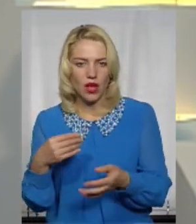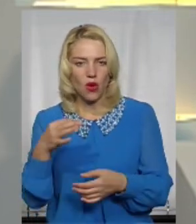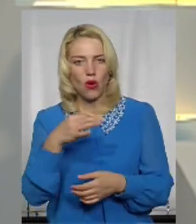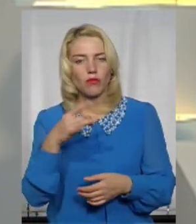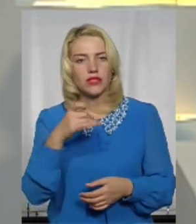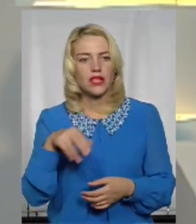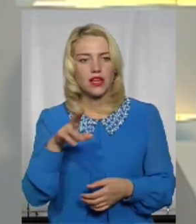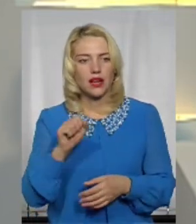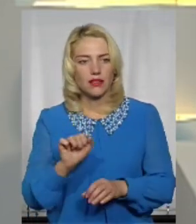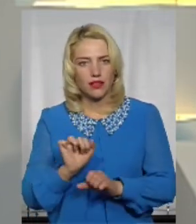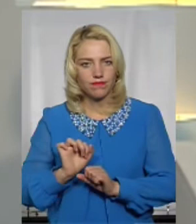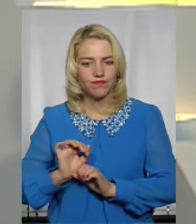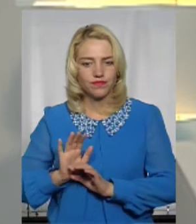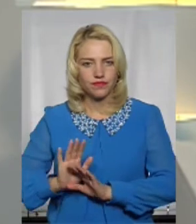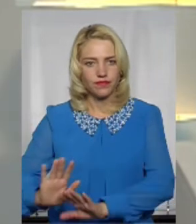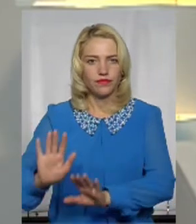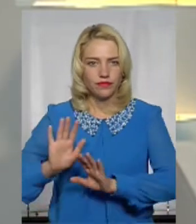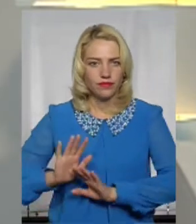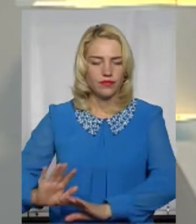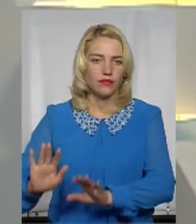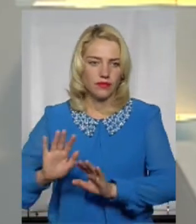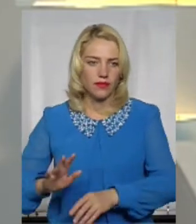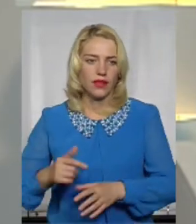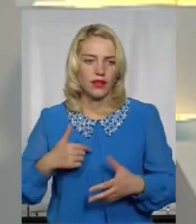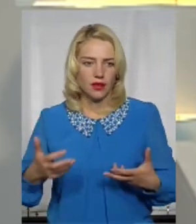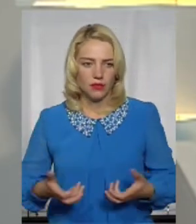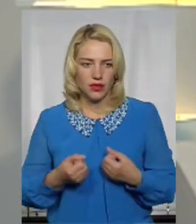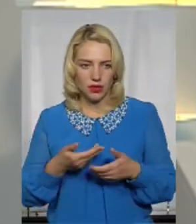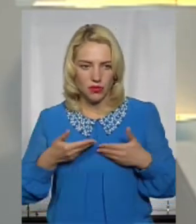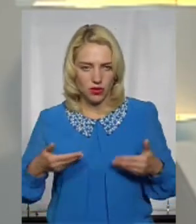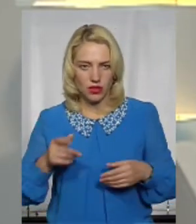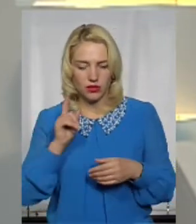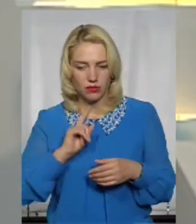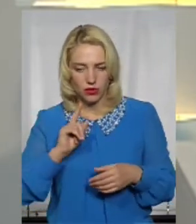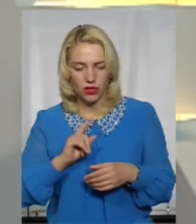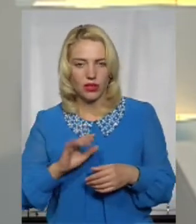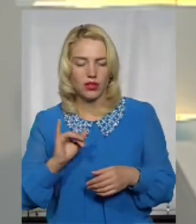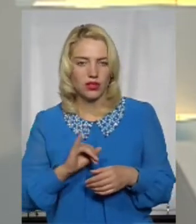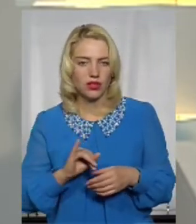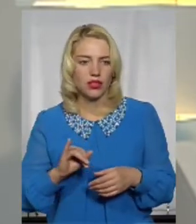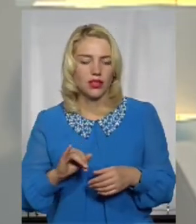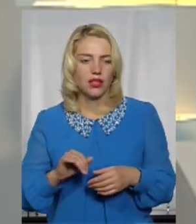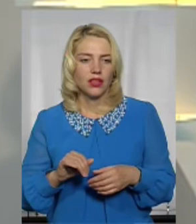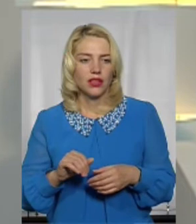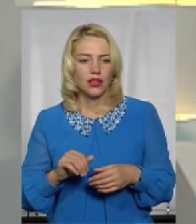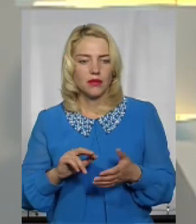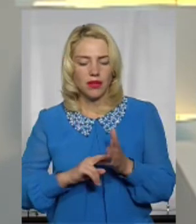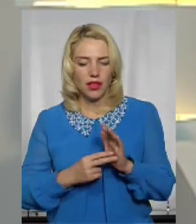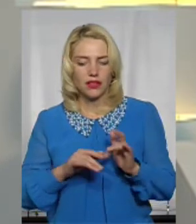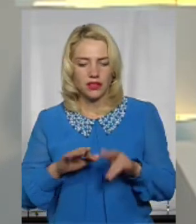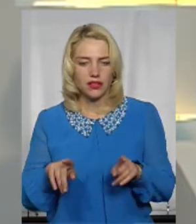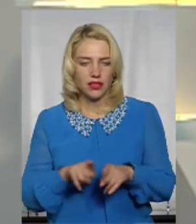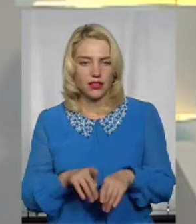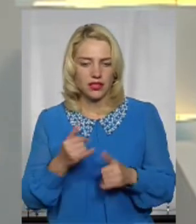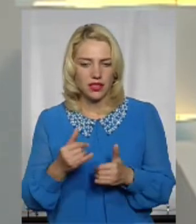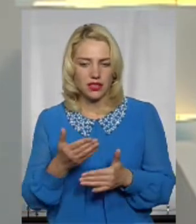рада, депутати опираються цьому, підтримують нас, слава Богу, в цьому. І от план дій такий, що зараз